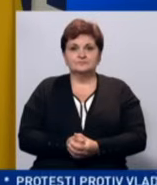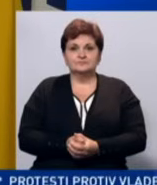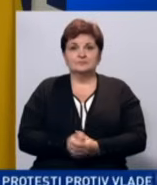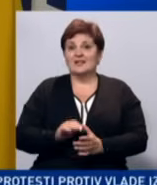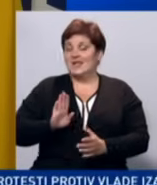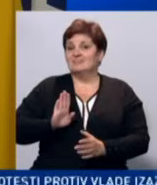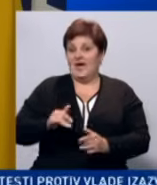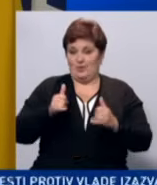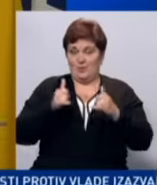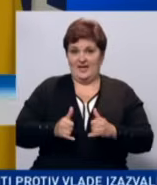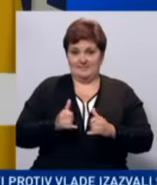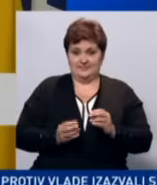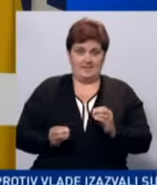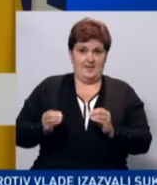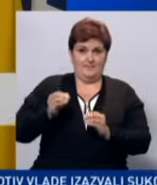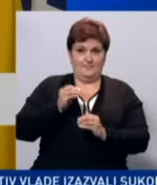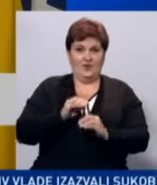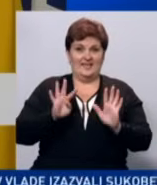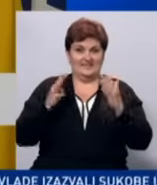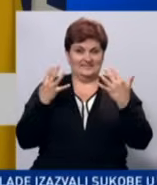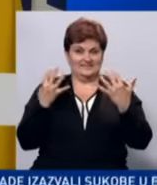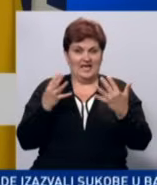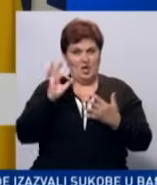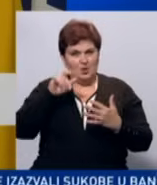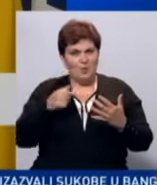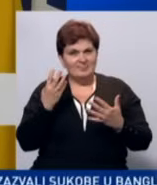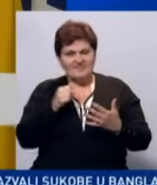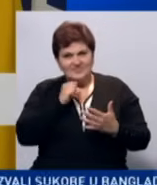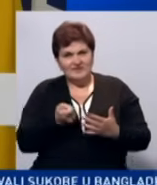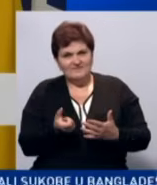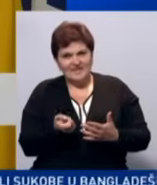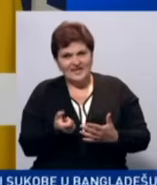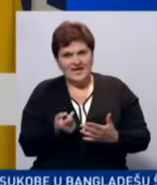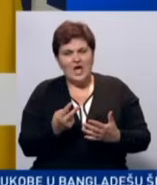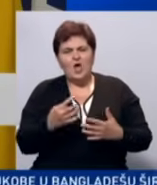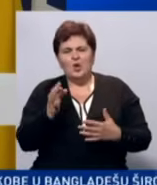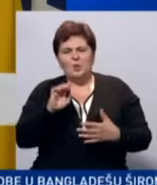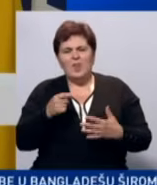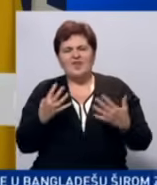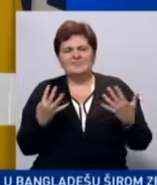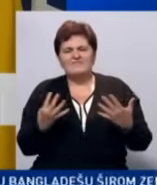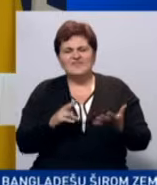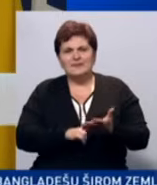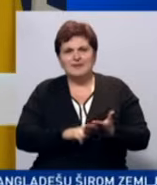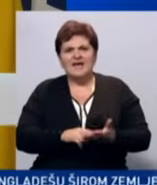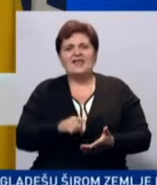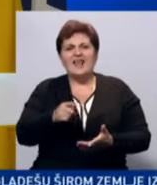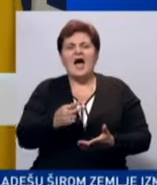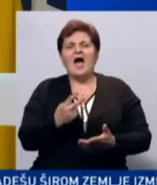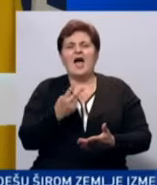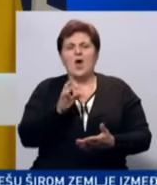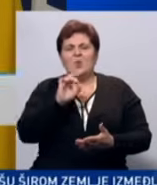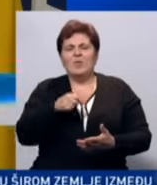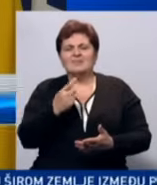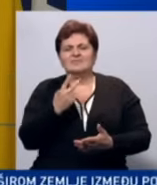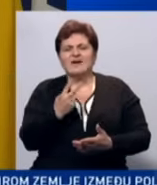Tako da je sad povećanje sa 0,9 feniga, 0,9 maraka na 29 feniga.